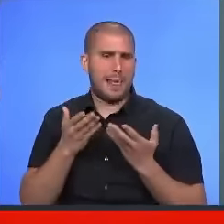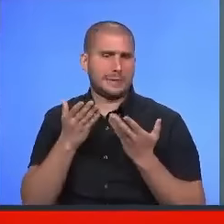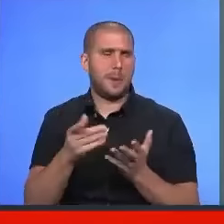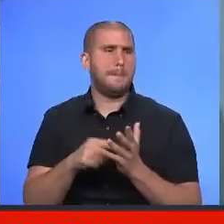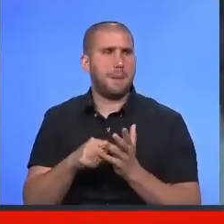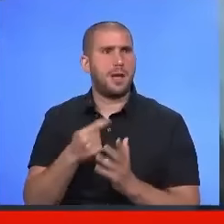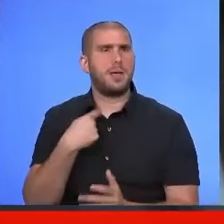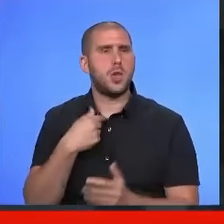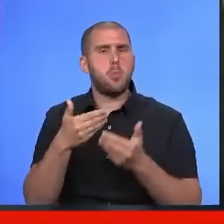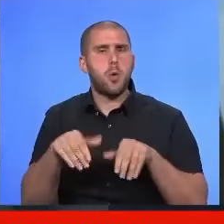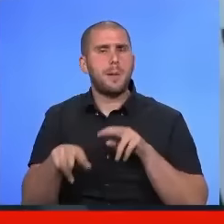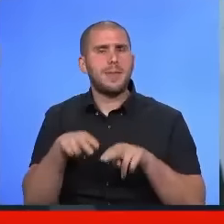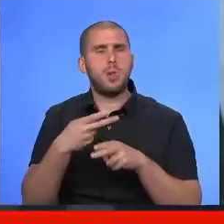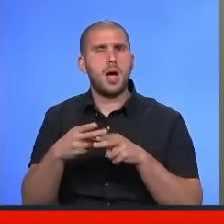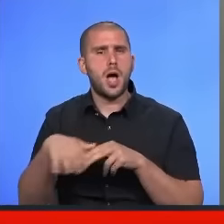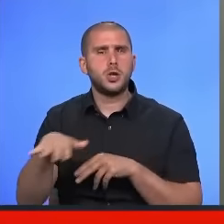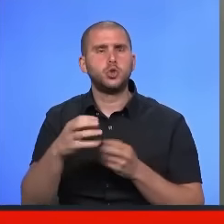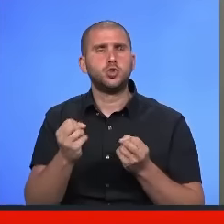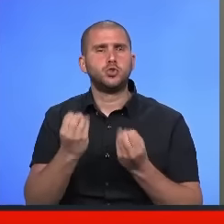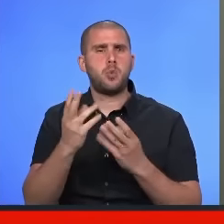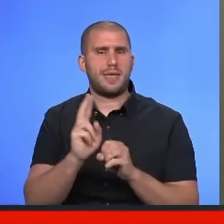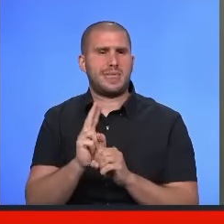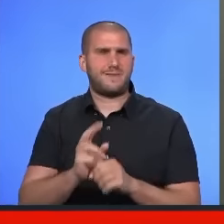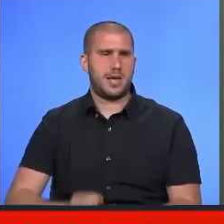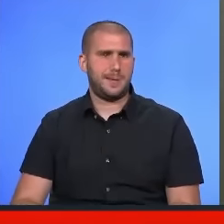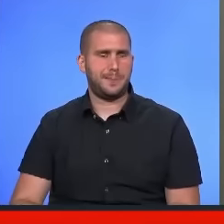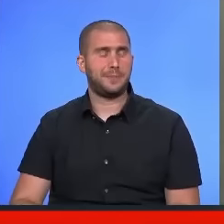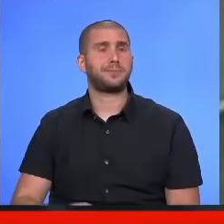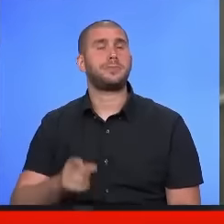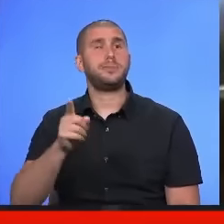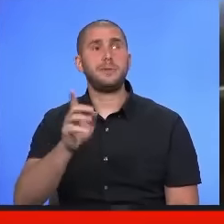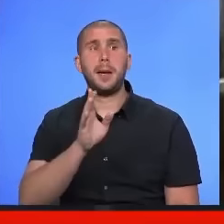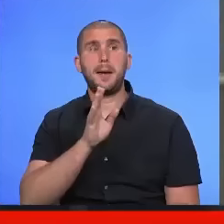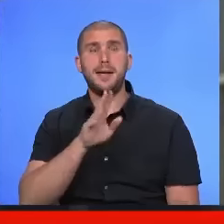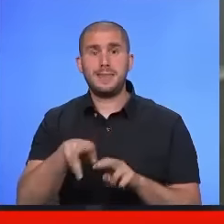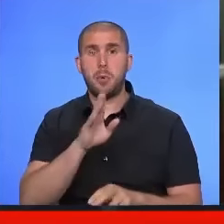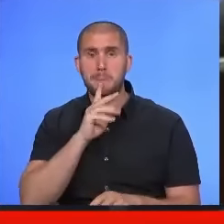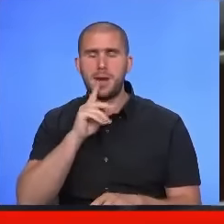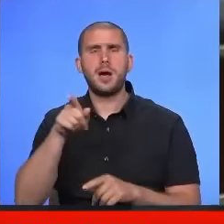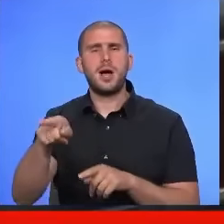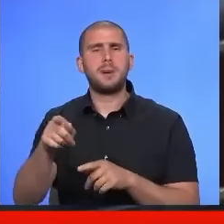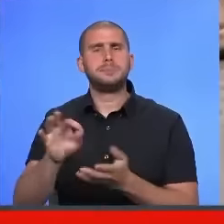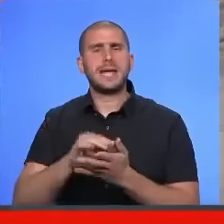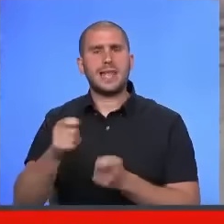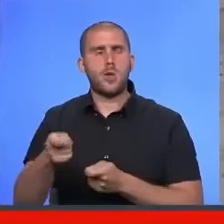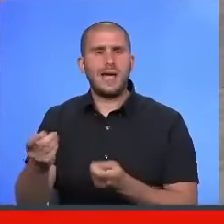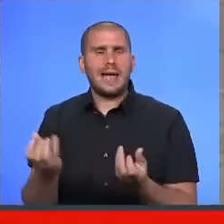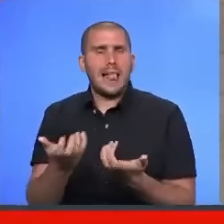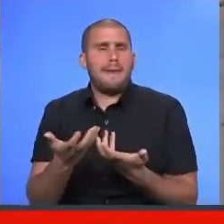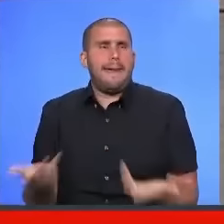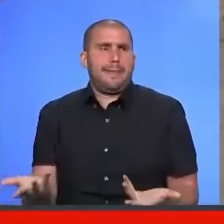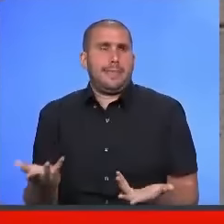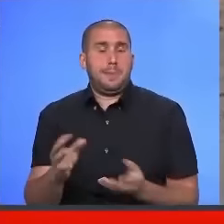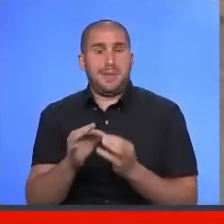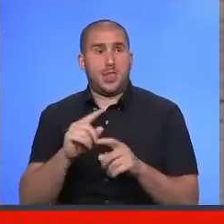שאנחנו מוגבלים לטיפול רק בגנים ובשמורות טבע הטיפול בבעיה הוא באחריות משרד החקלאות אבל לא אין את הכלים בתחילת